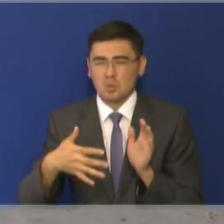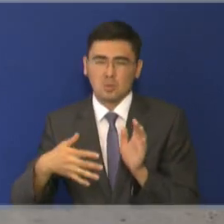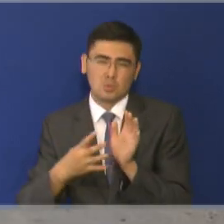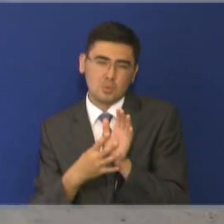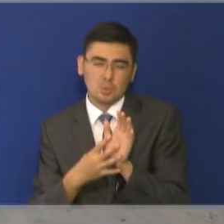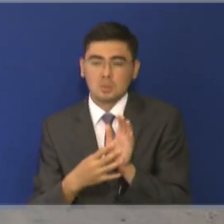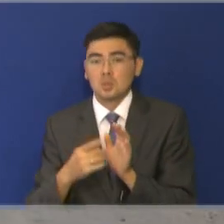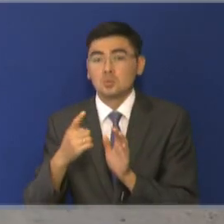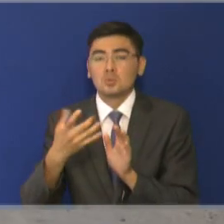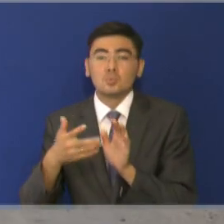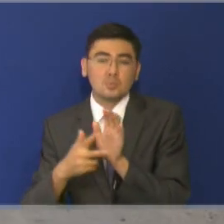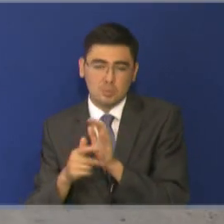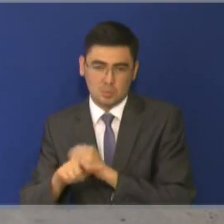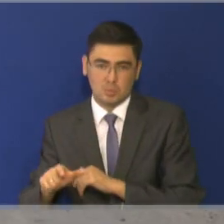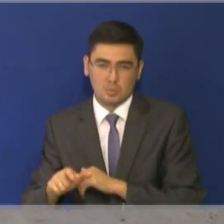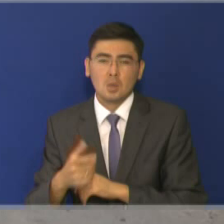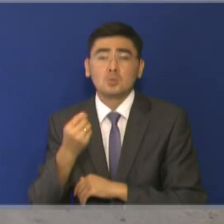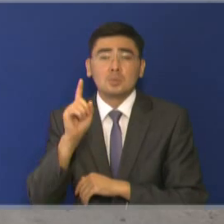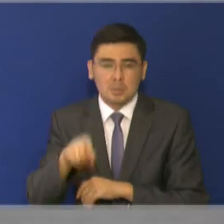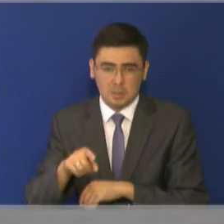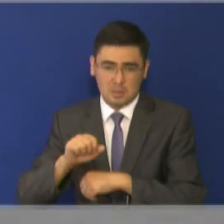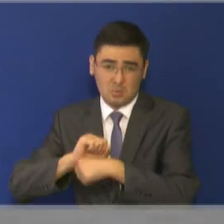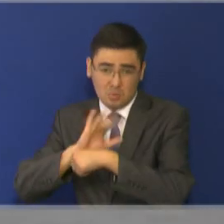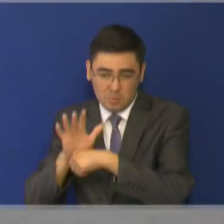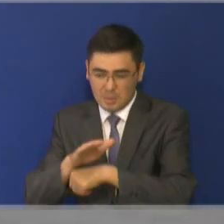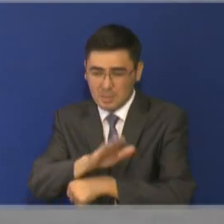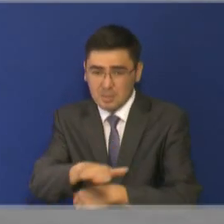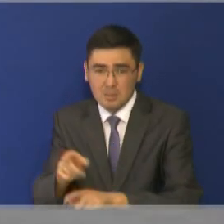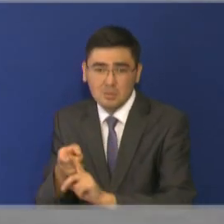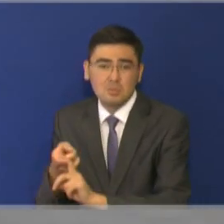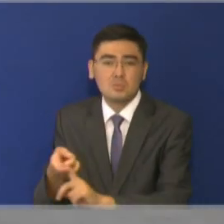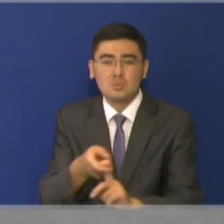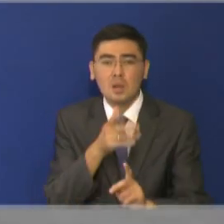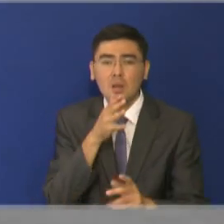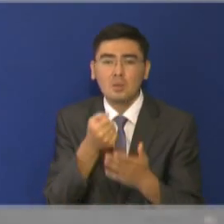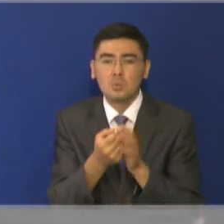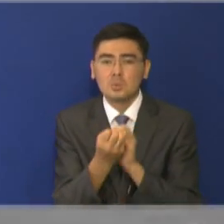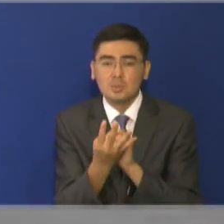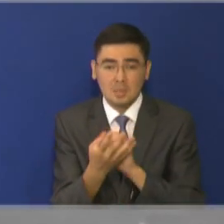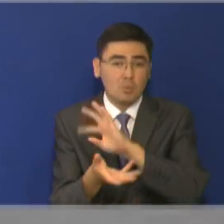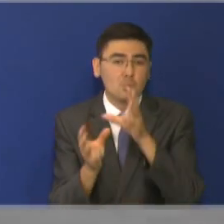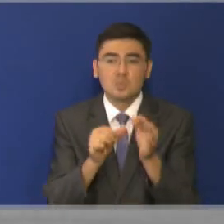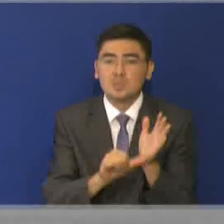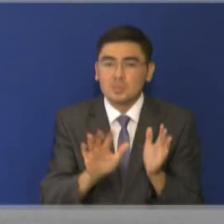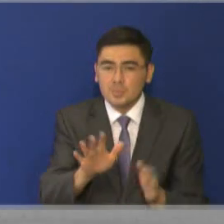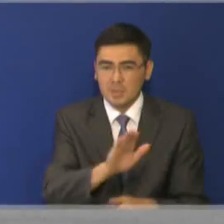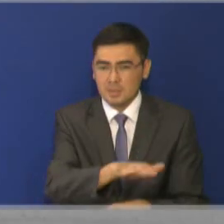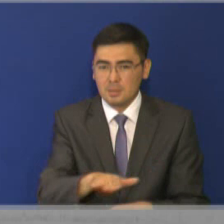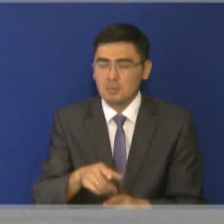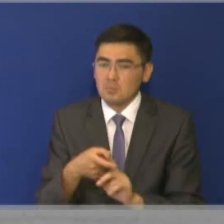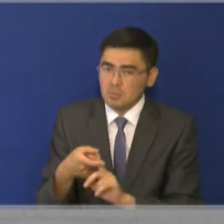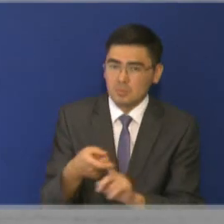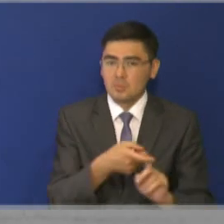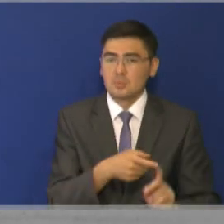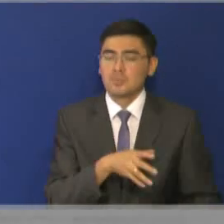жастағылар 158 адам. COVID-19 балалар арасында да таралып отыр. 14 жасқа дейінгі 65 бала вирус жұқтырған. Қаланың аудандарын